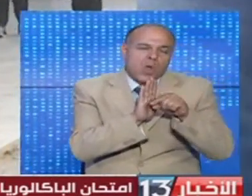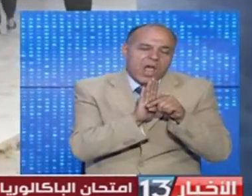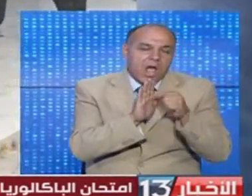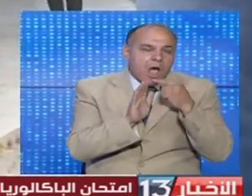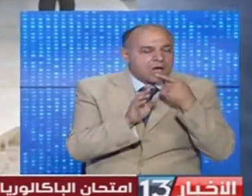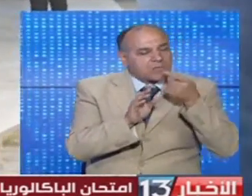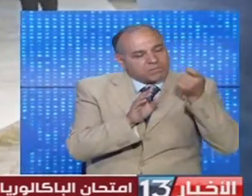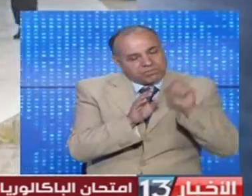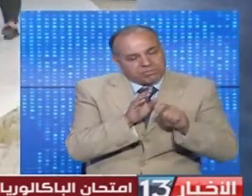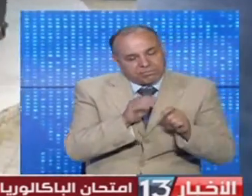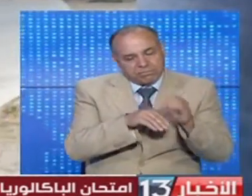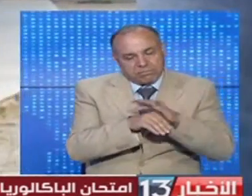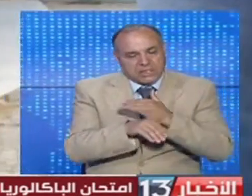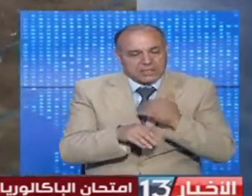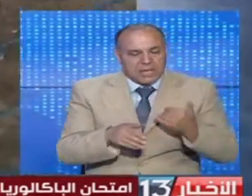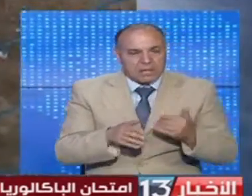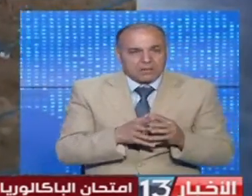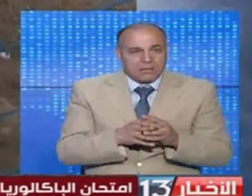فرضه